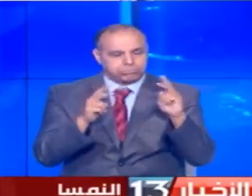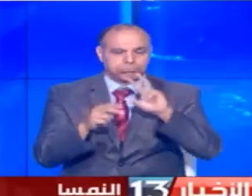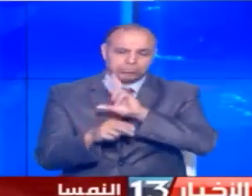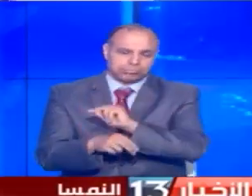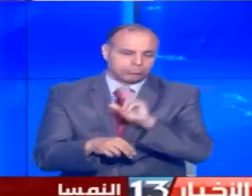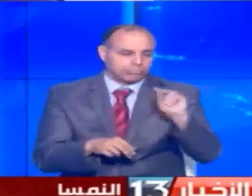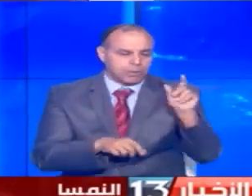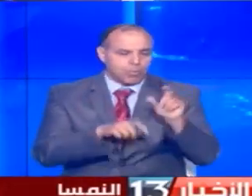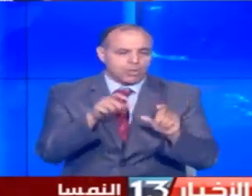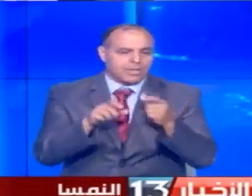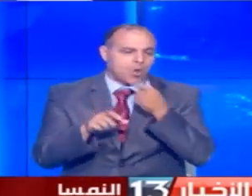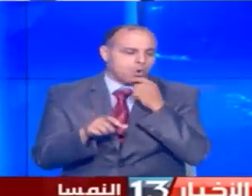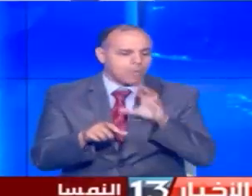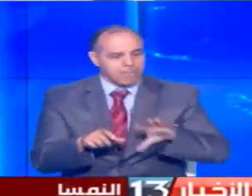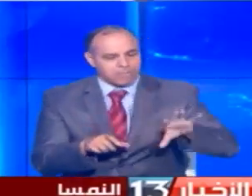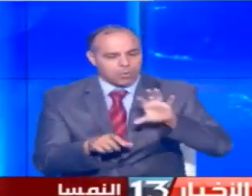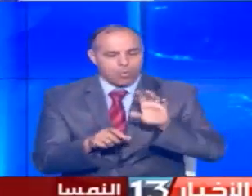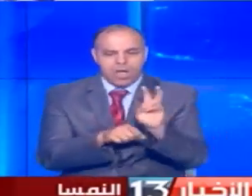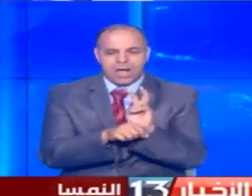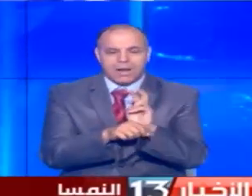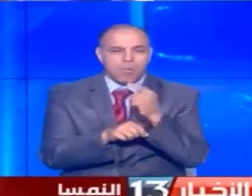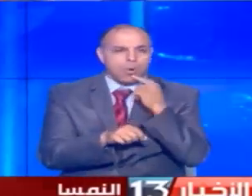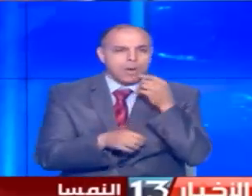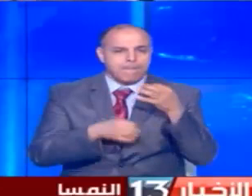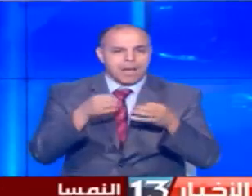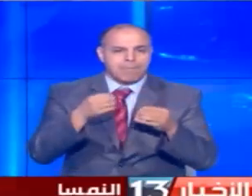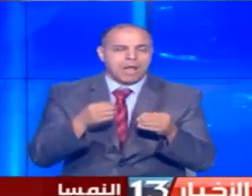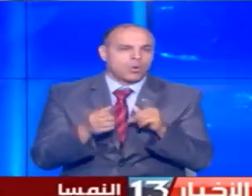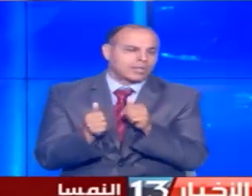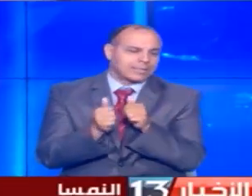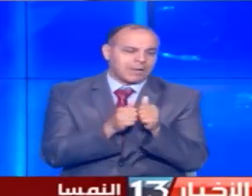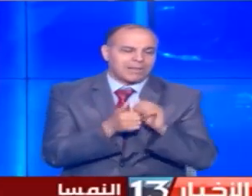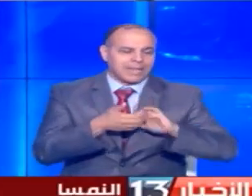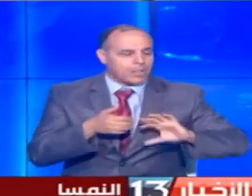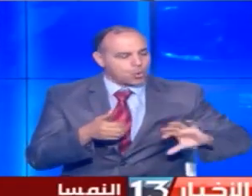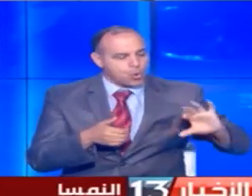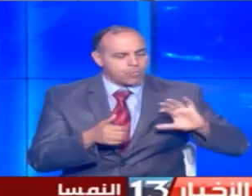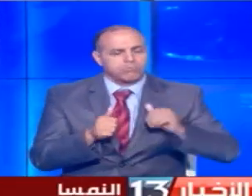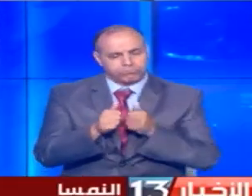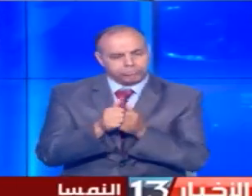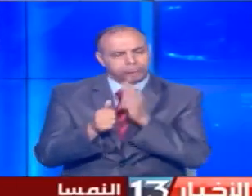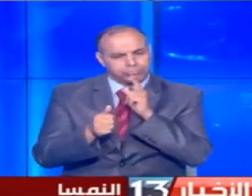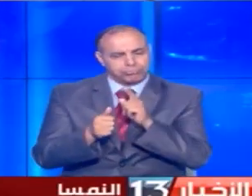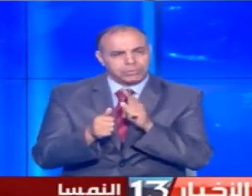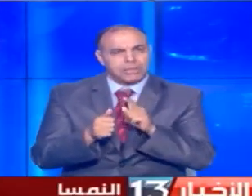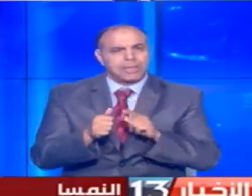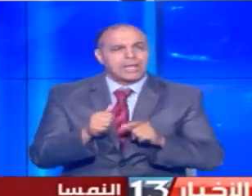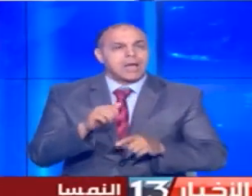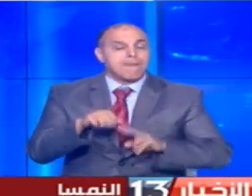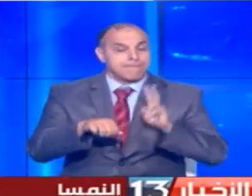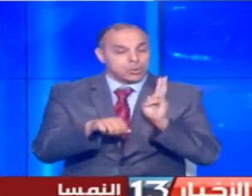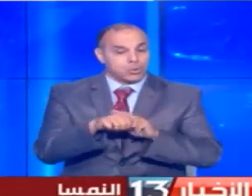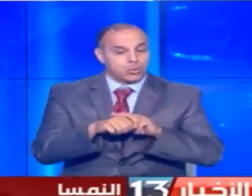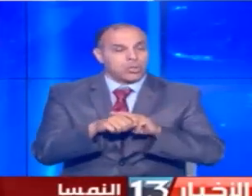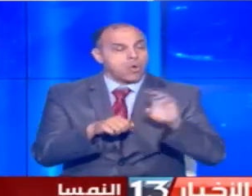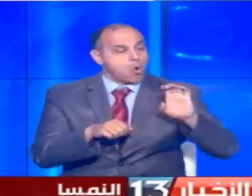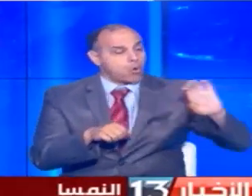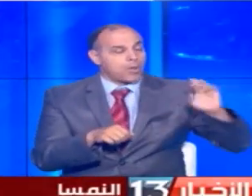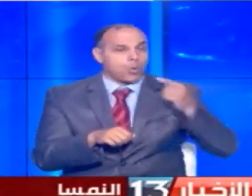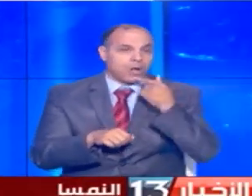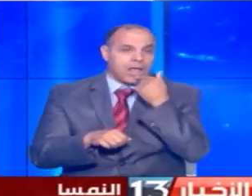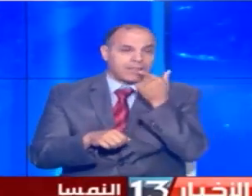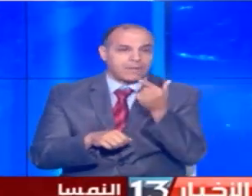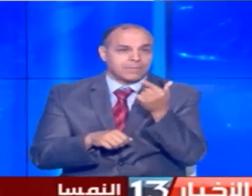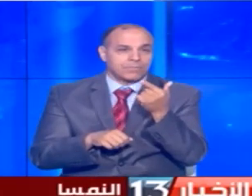تنقل المواطنين الأوروبيين ورقابة محكمة العدل التابعة للاتحاد الأوروبي، دعا رئيس المفوضية الأوروبية جون كلود